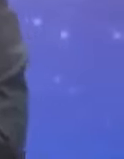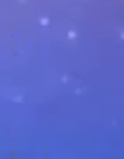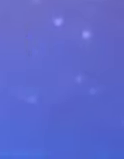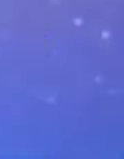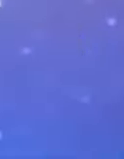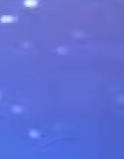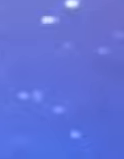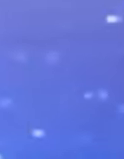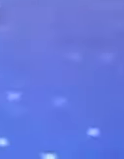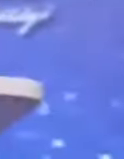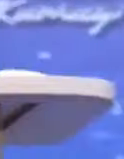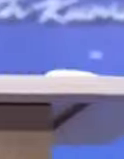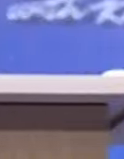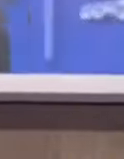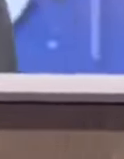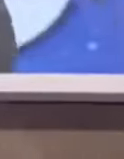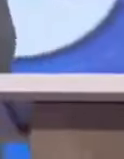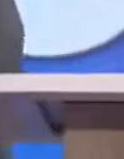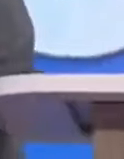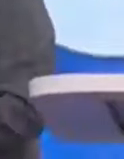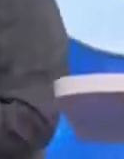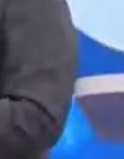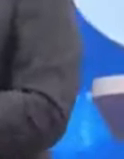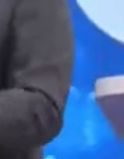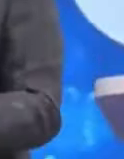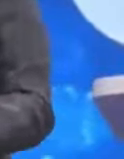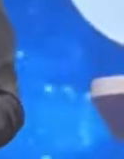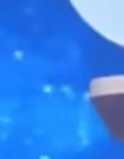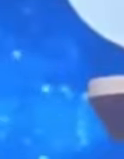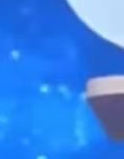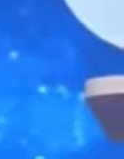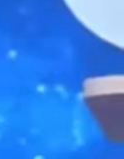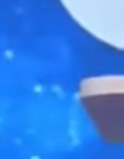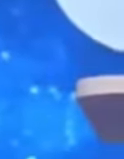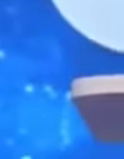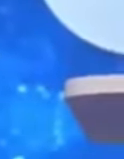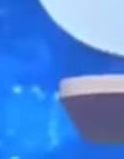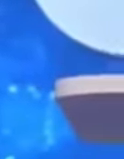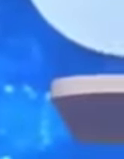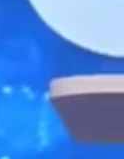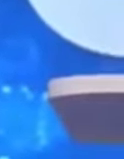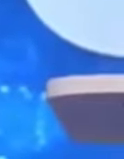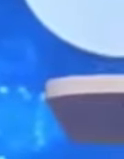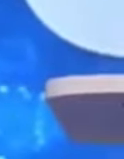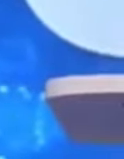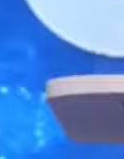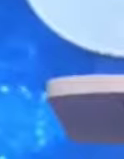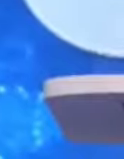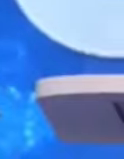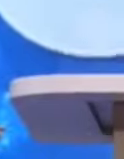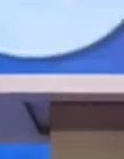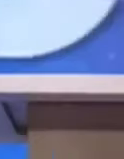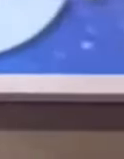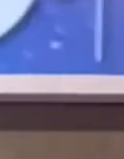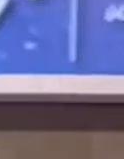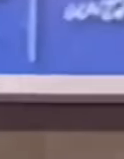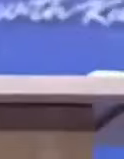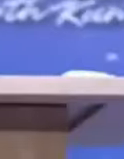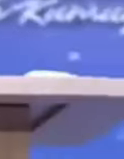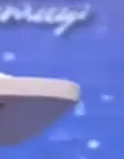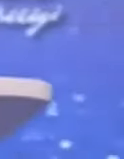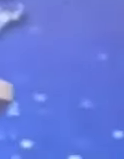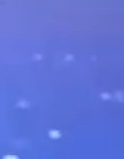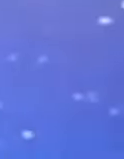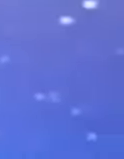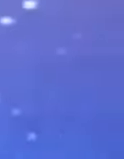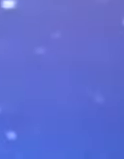seras ravi quand il a vu la transformation de vie il n'y a pas de pasteur qui se barnabasse s vient vers les gensc